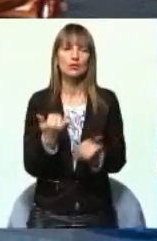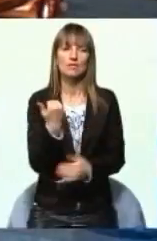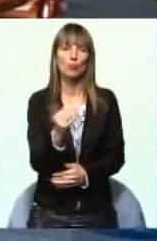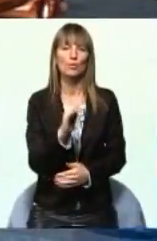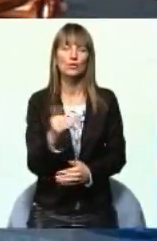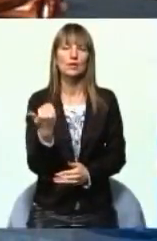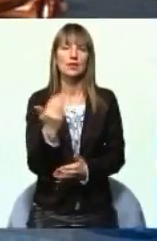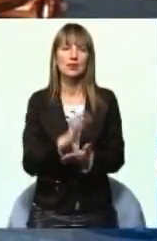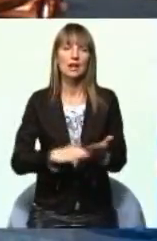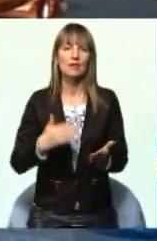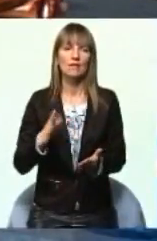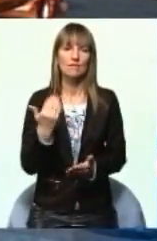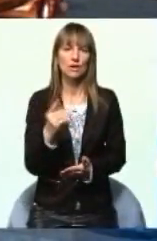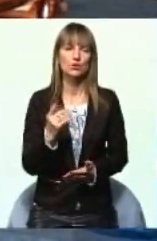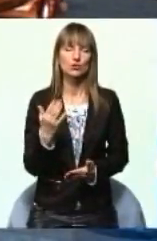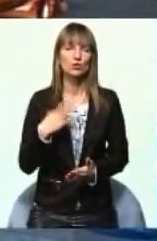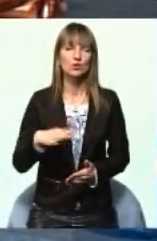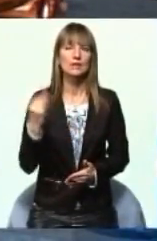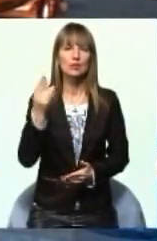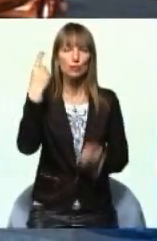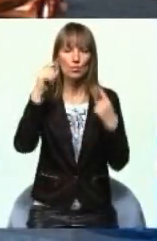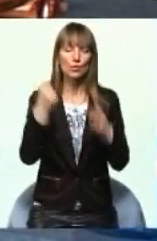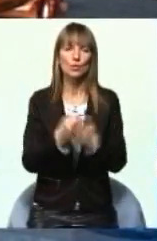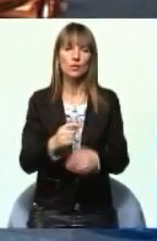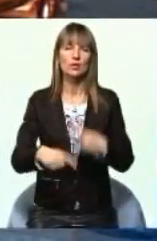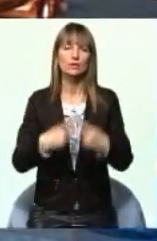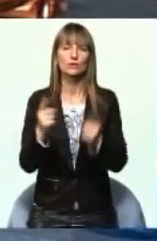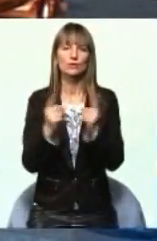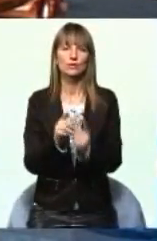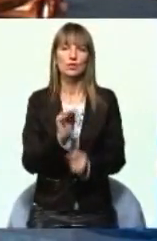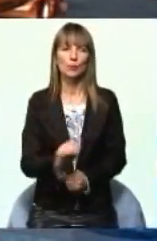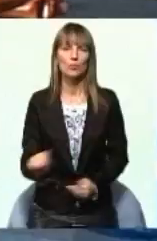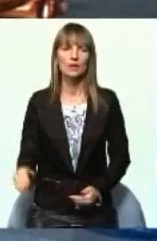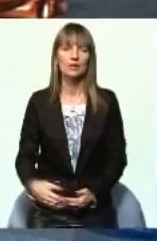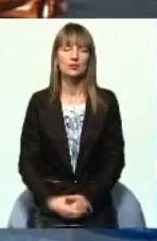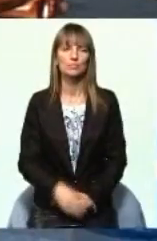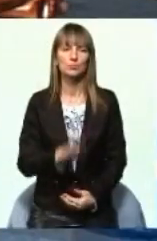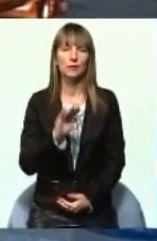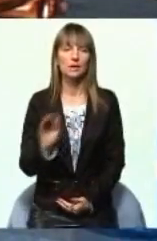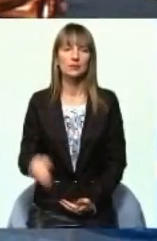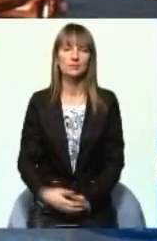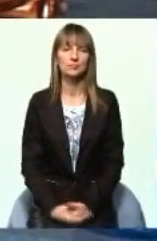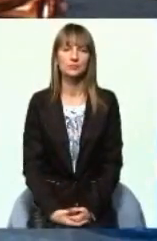прощаємося. Далі на вас чекає веселий та цікавий мультфільм. До наступної зустрічі, малята! Пока!